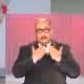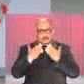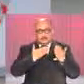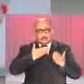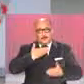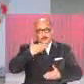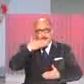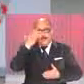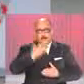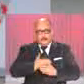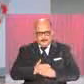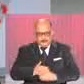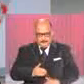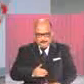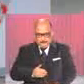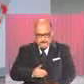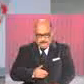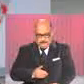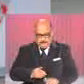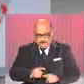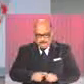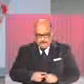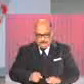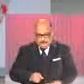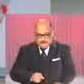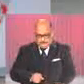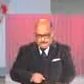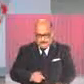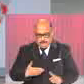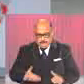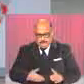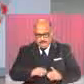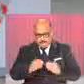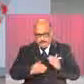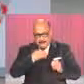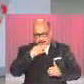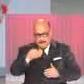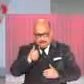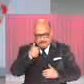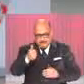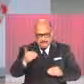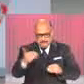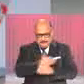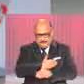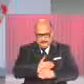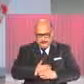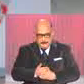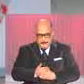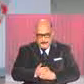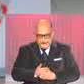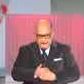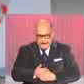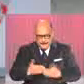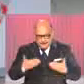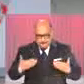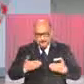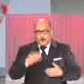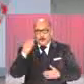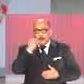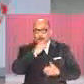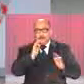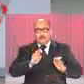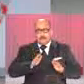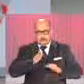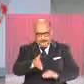الديني التي انتشرت في عدد من ساحات المدينة ومساجدها. وفي صفاقس وبمناسبة